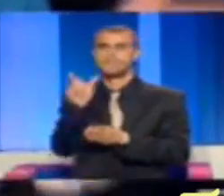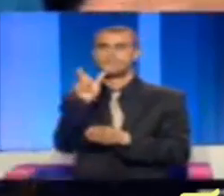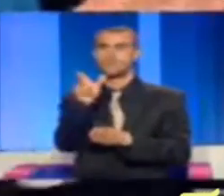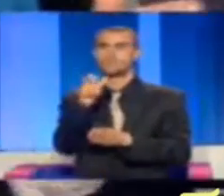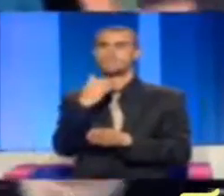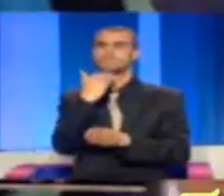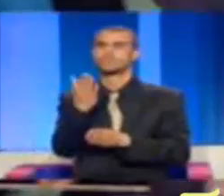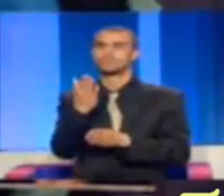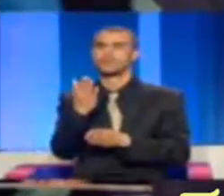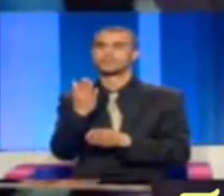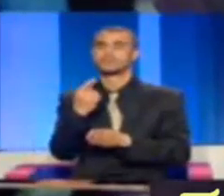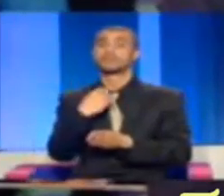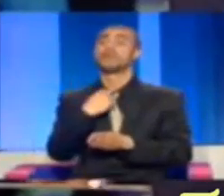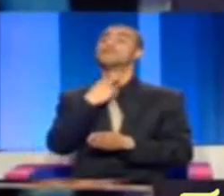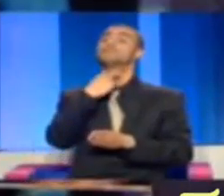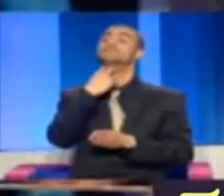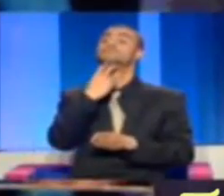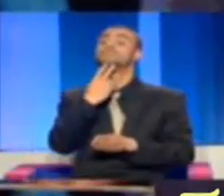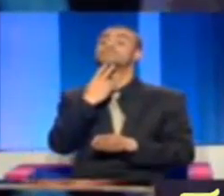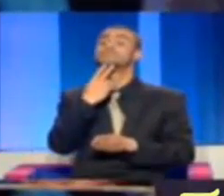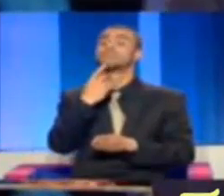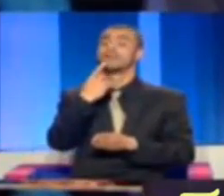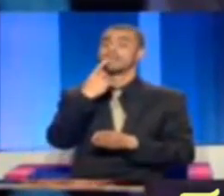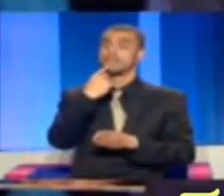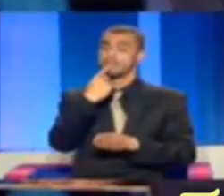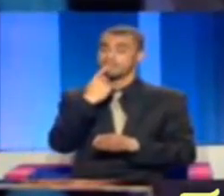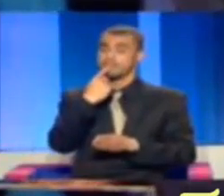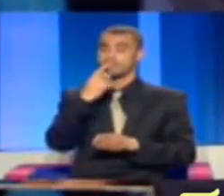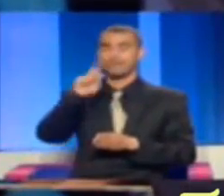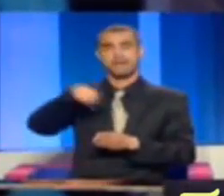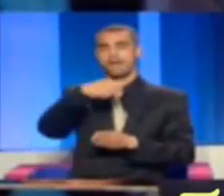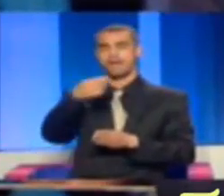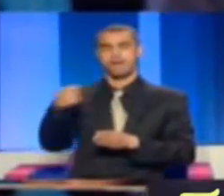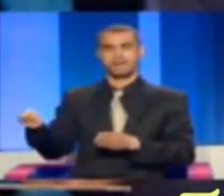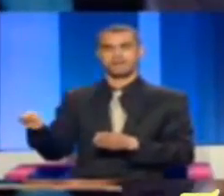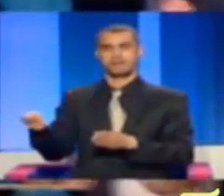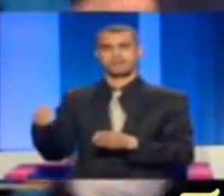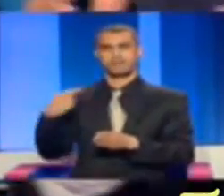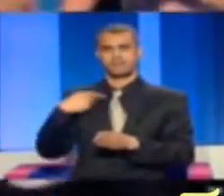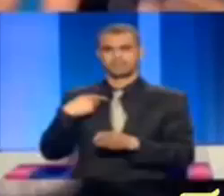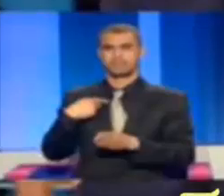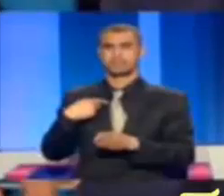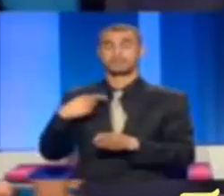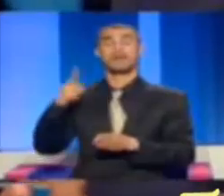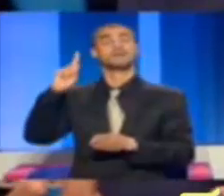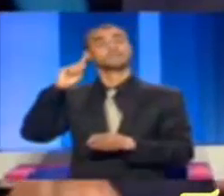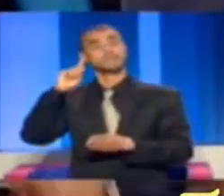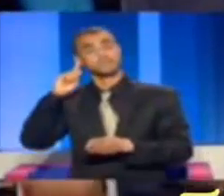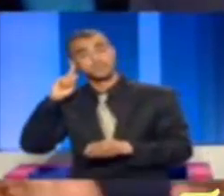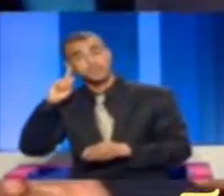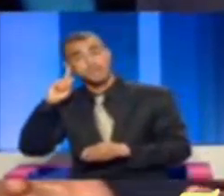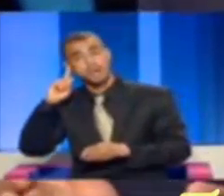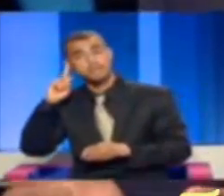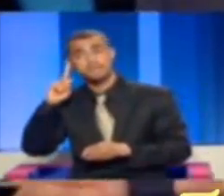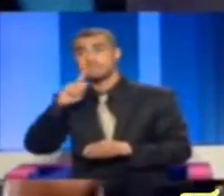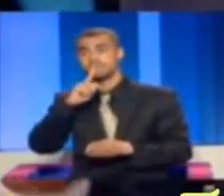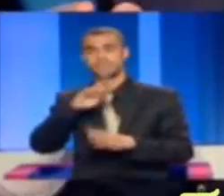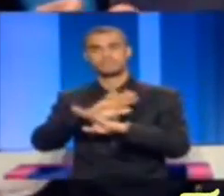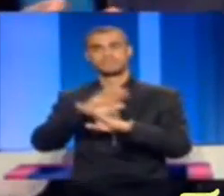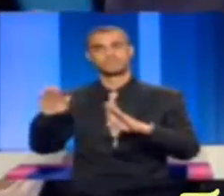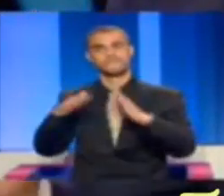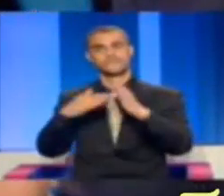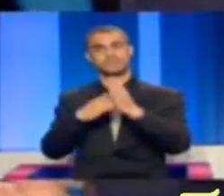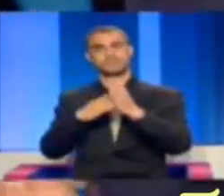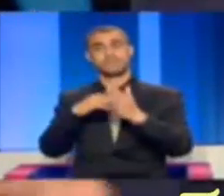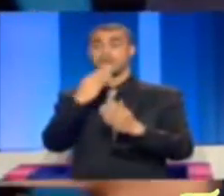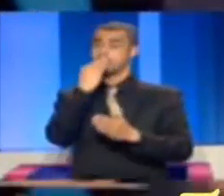بهذا الشكل هذا كبير، لانه الاحساس النفسي اللي تكون عند هاد الناس هادو احساس زعما كبير. اذا ها هو عنده صمم، نخلوه غير في الصمم